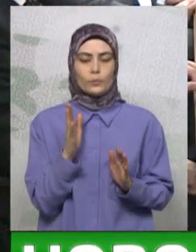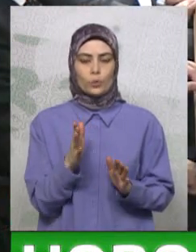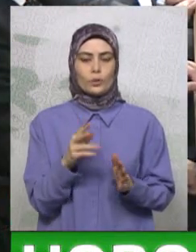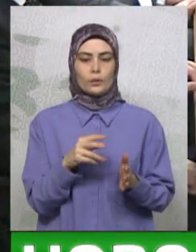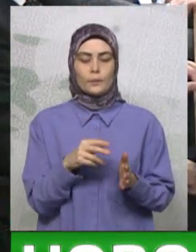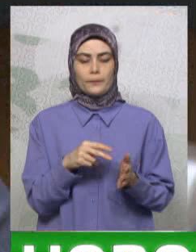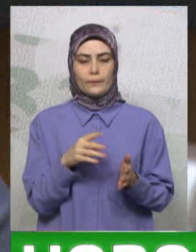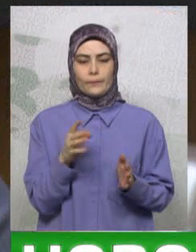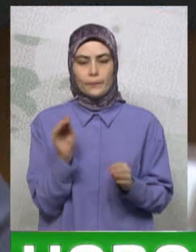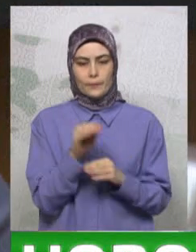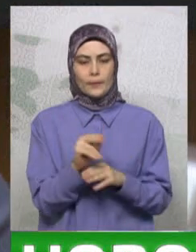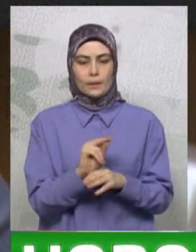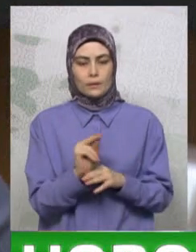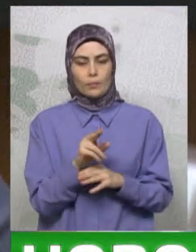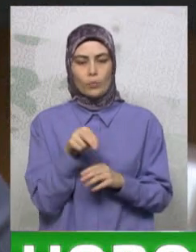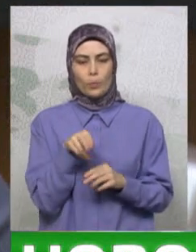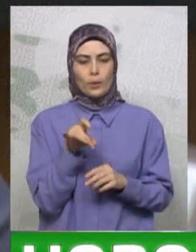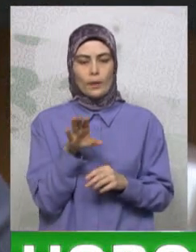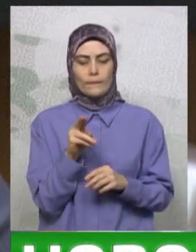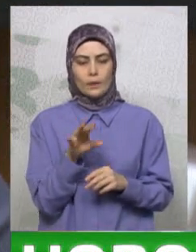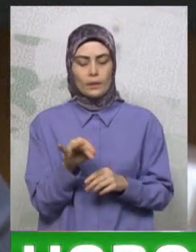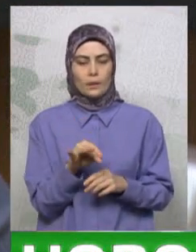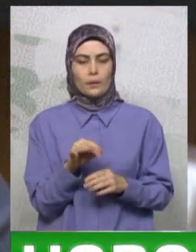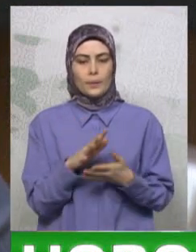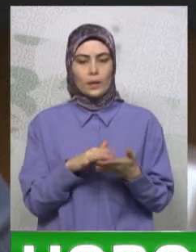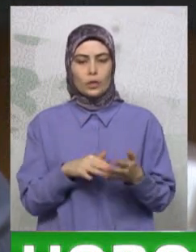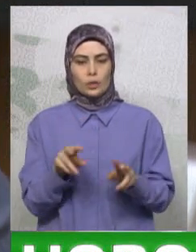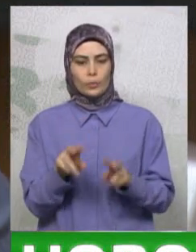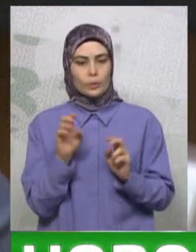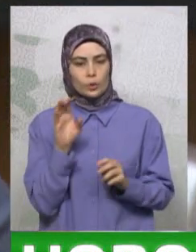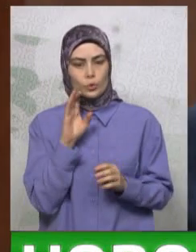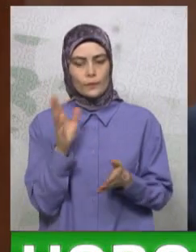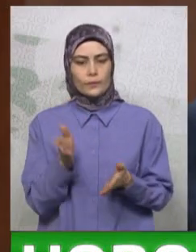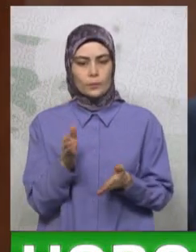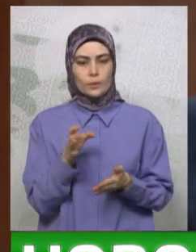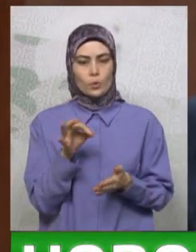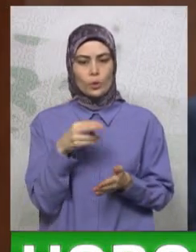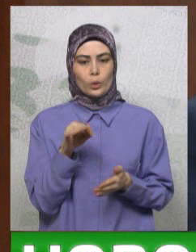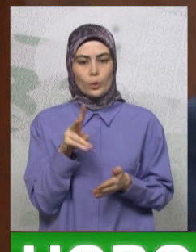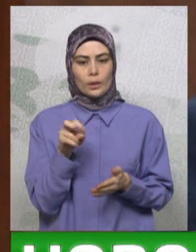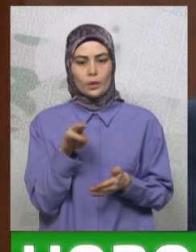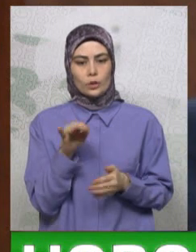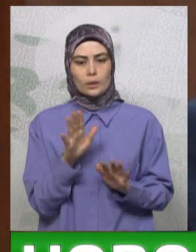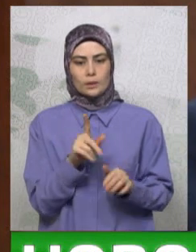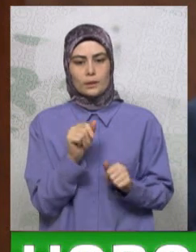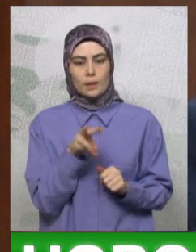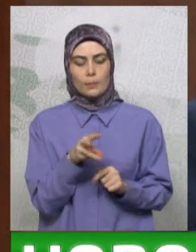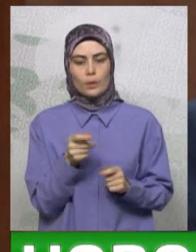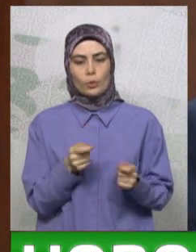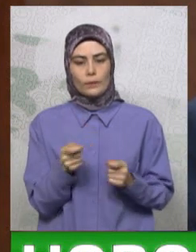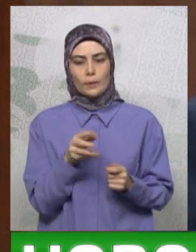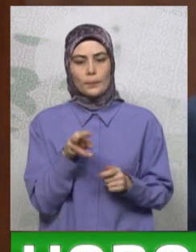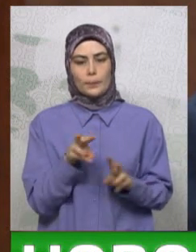еще внесены соответствующие поправки. В продолжение публичных слушаний выступили содокладчики. Так, заместитель руководителя